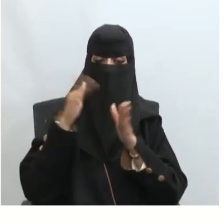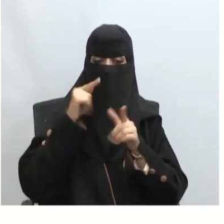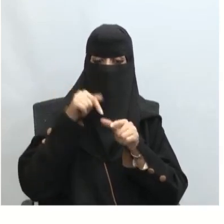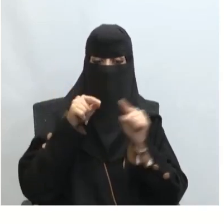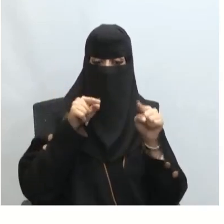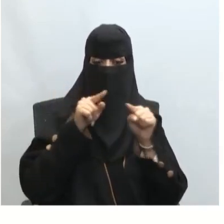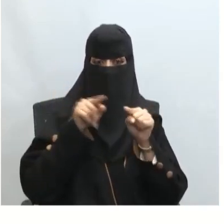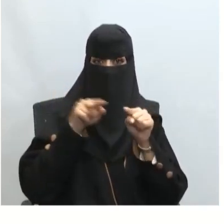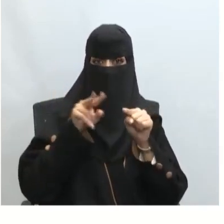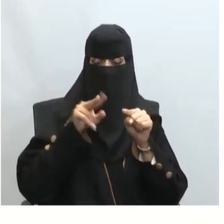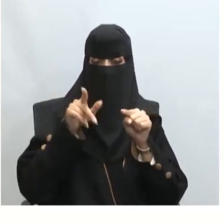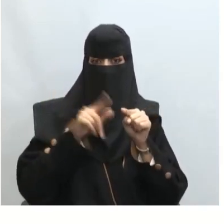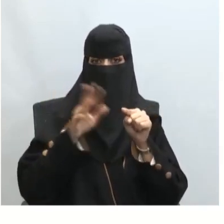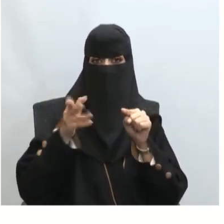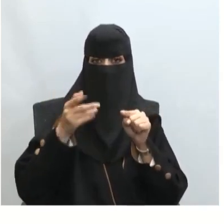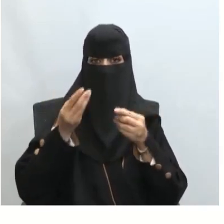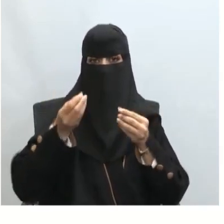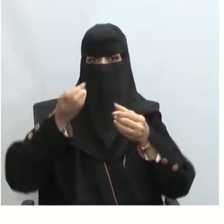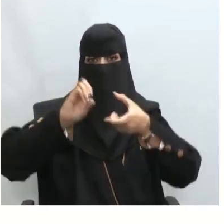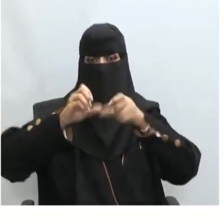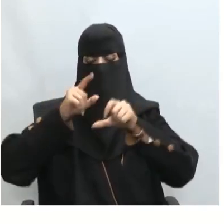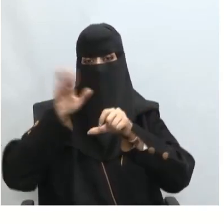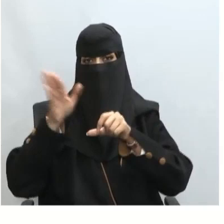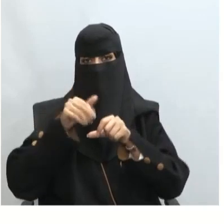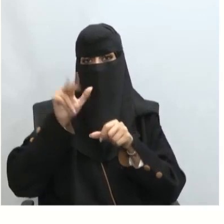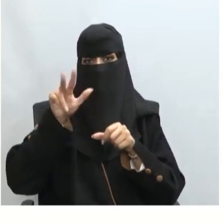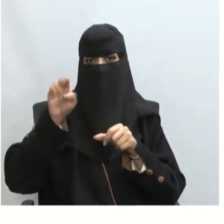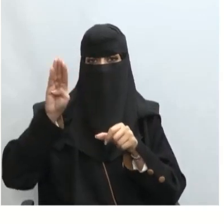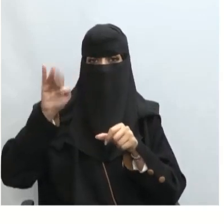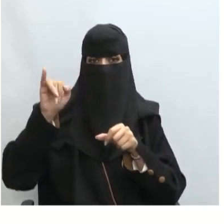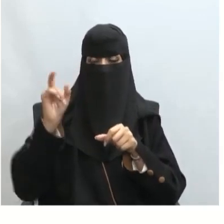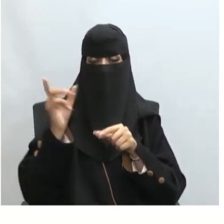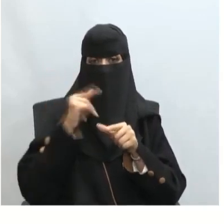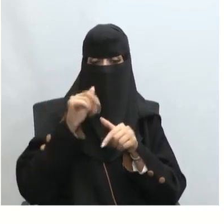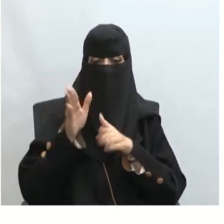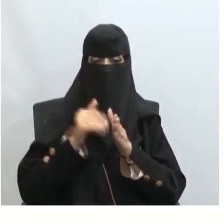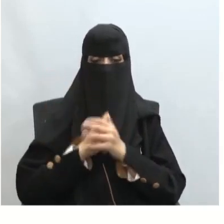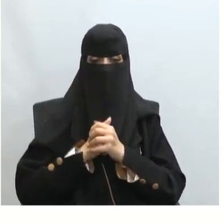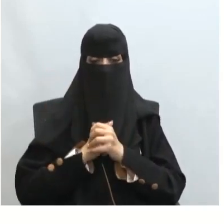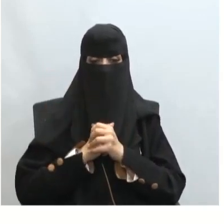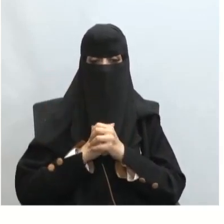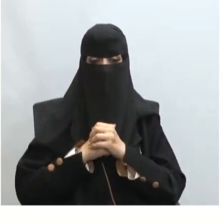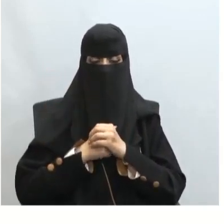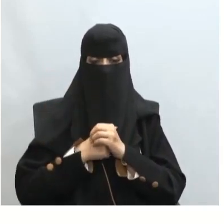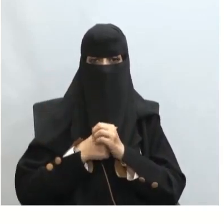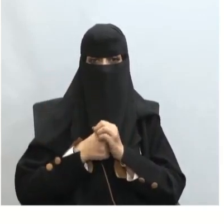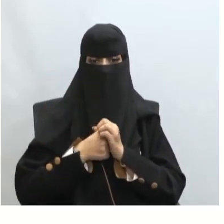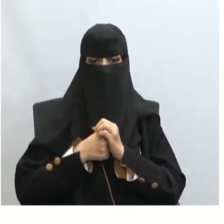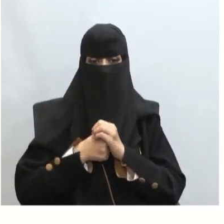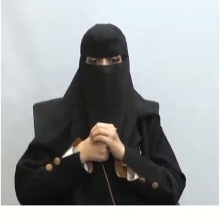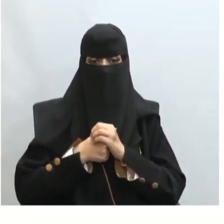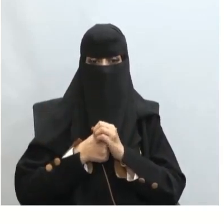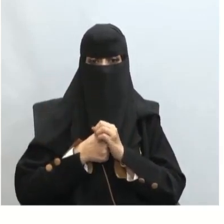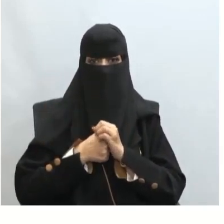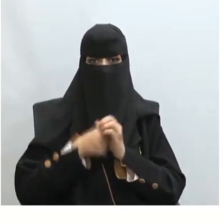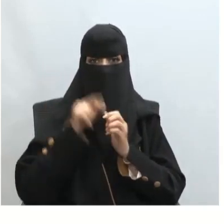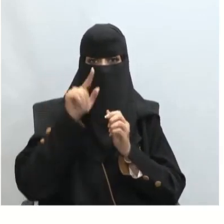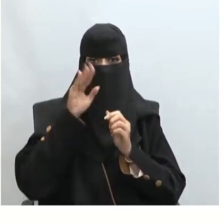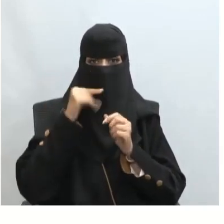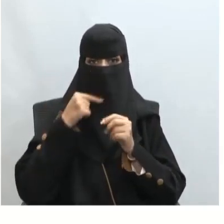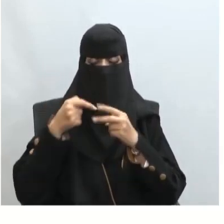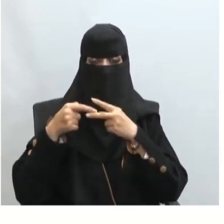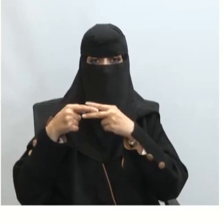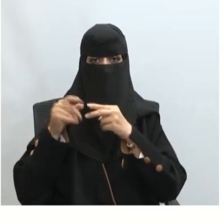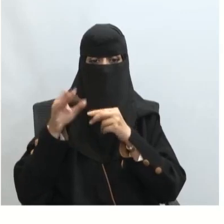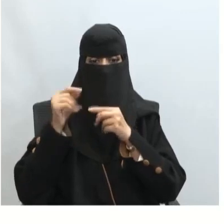بنتان الى وتكون الكين او بنتي لاحظ الان على السهم اتش